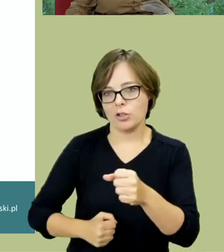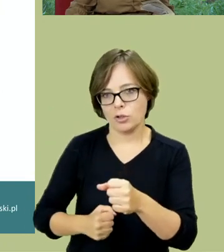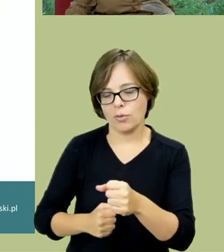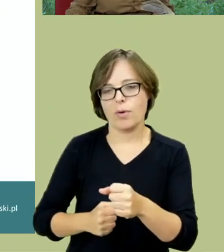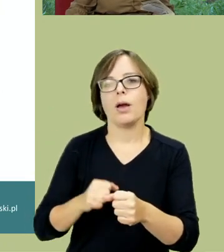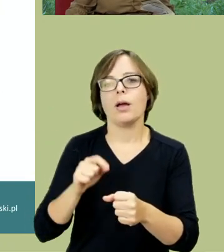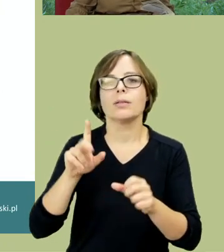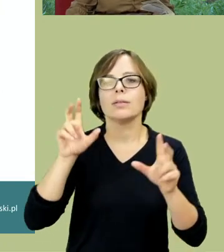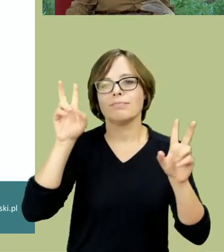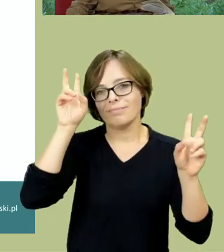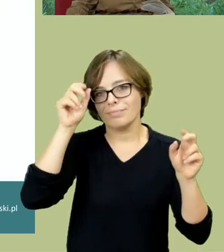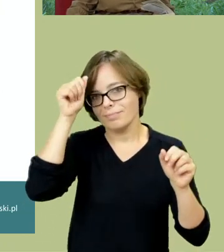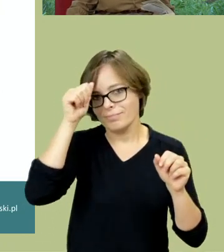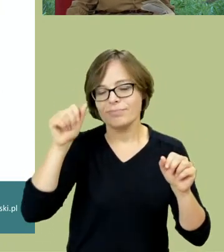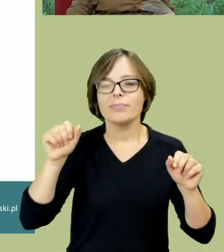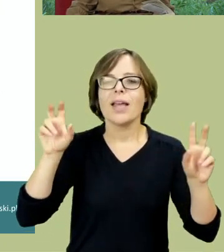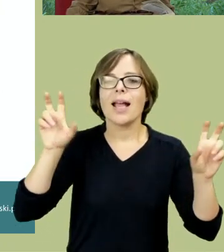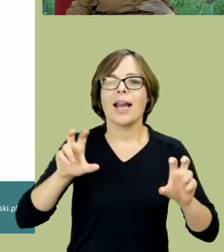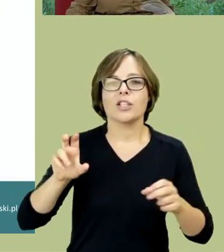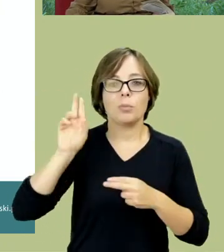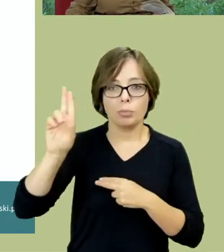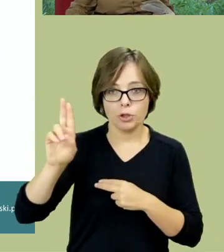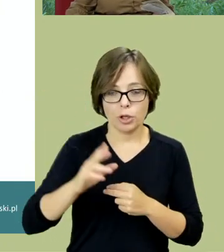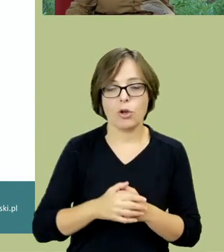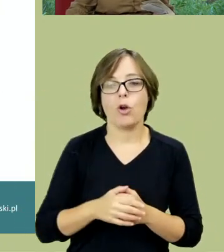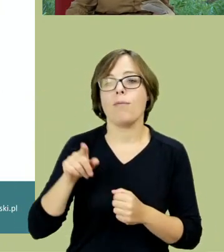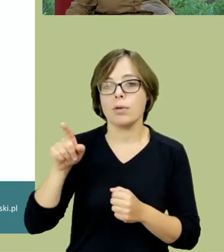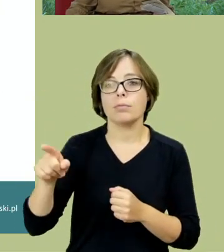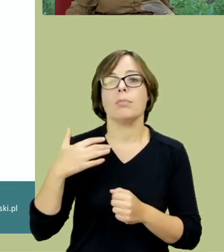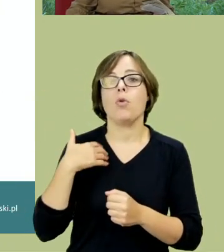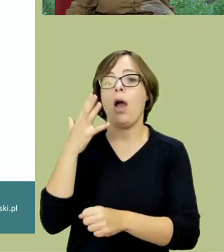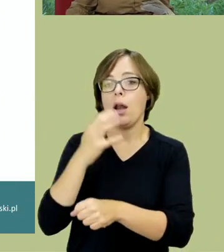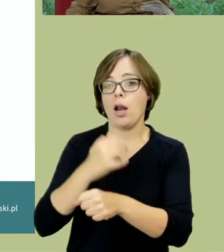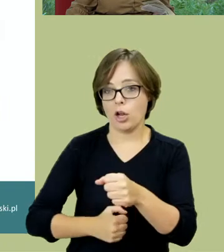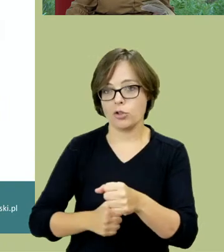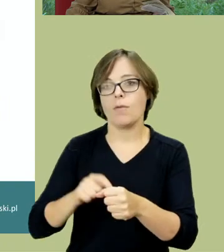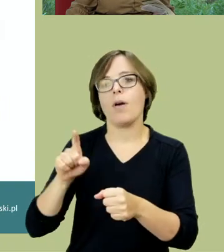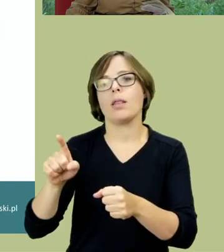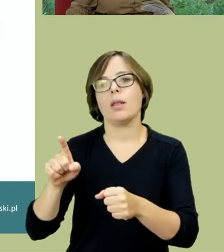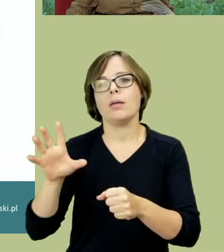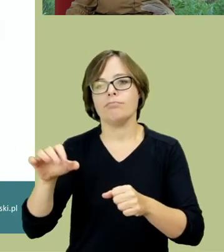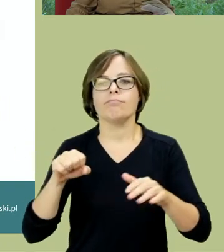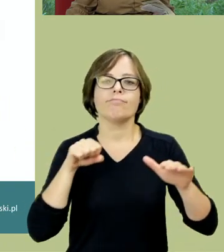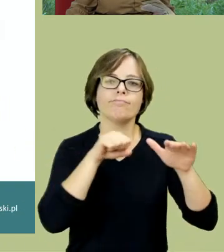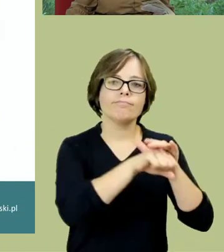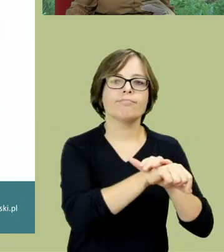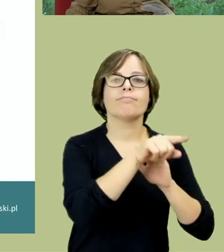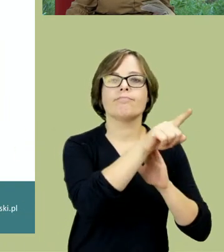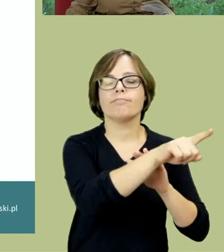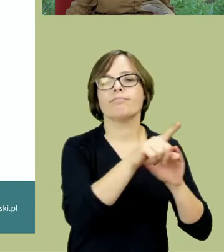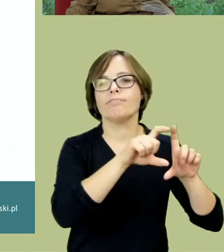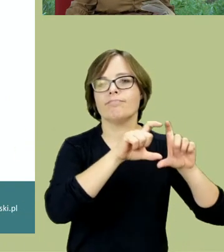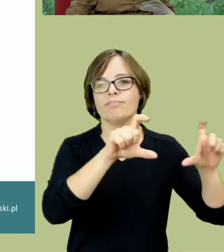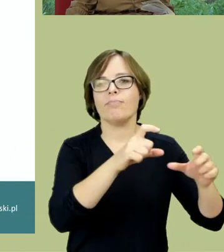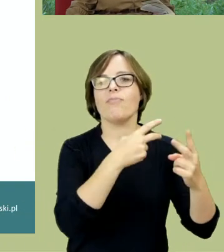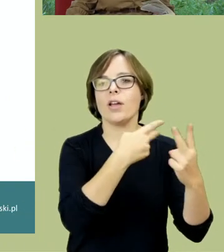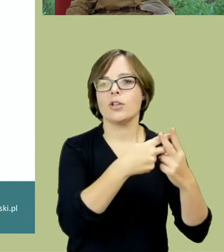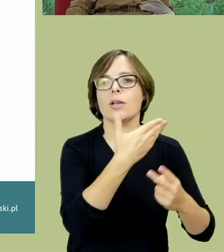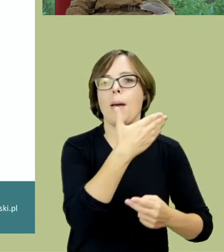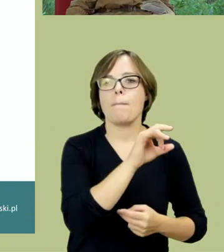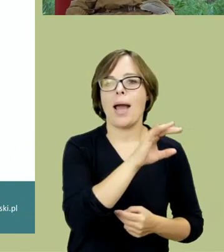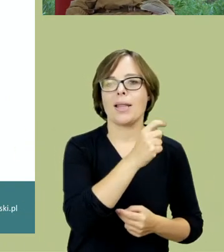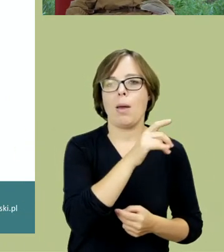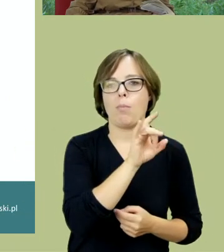przysięgowy i wyjeżdża, zostaje osadzony w twierdzy w Magdeburgu